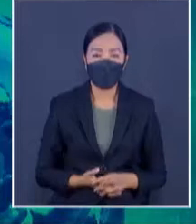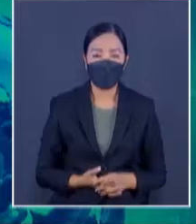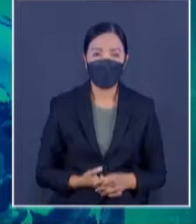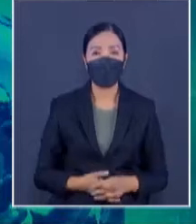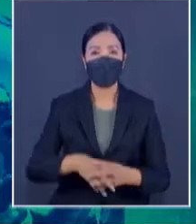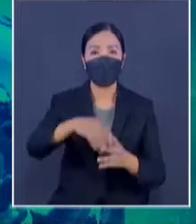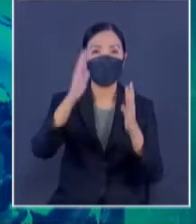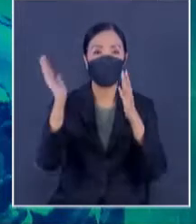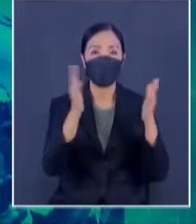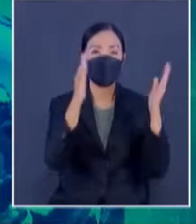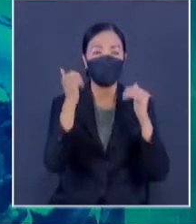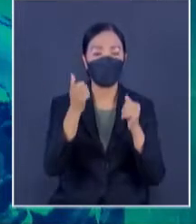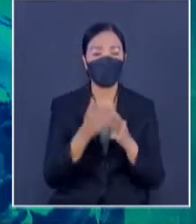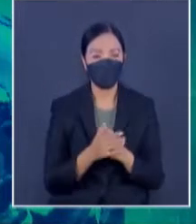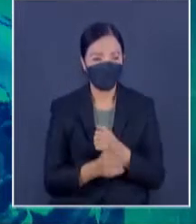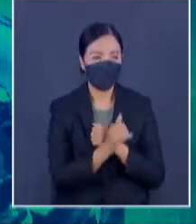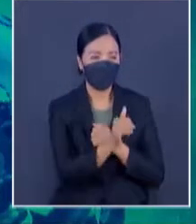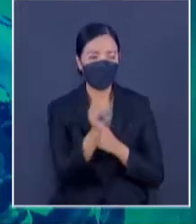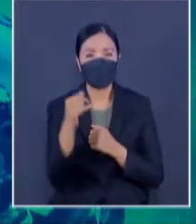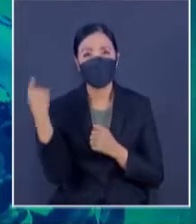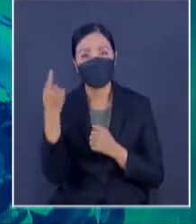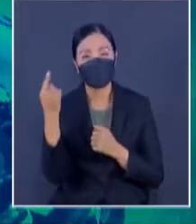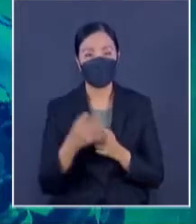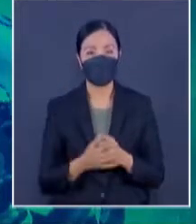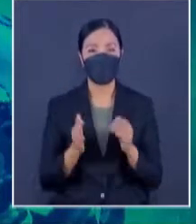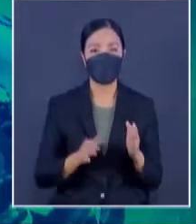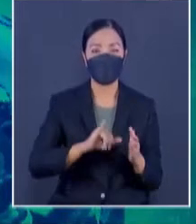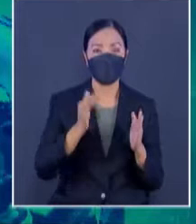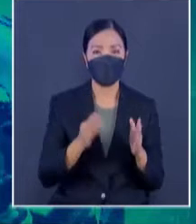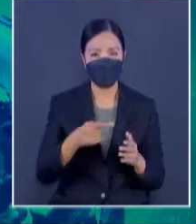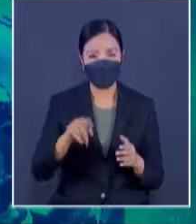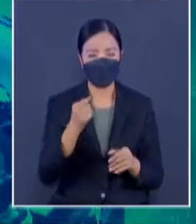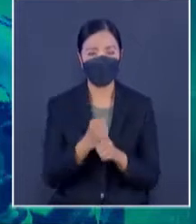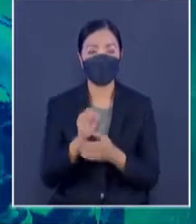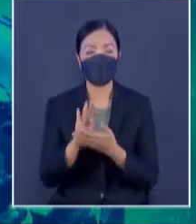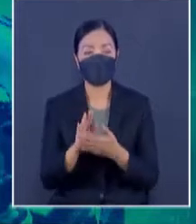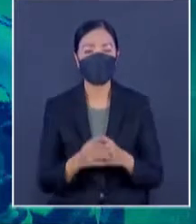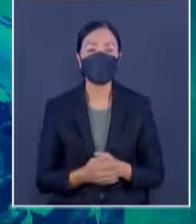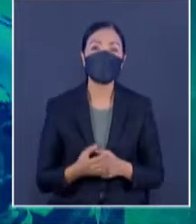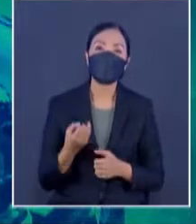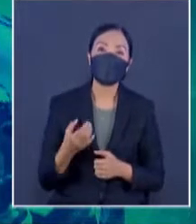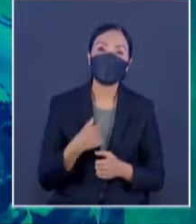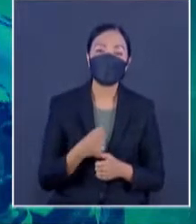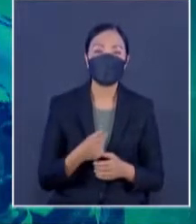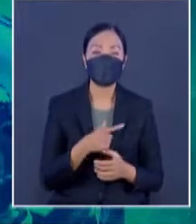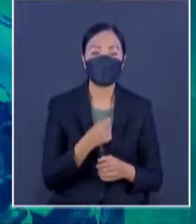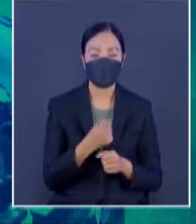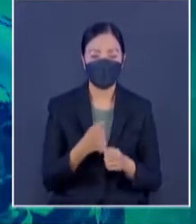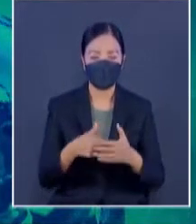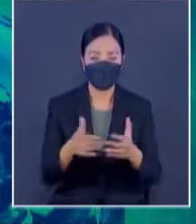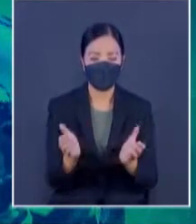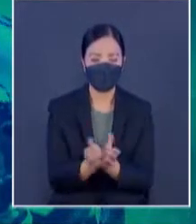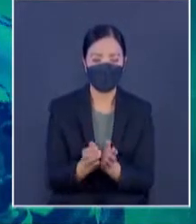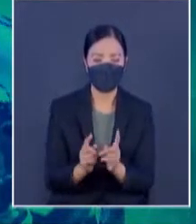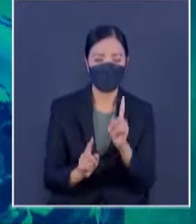อากาศดีๆช่วงปลายปีคนก็เดินทางท่องเที่ยวกันเยอะนะคะบางคนก็เดินทางไปทำบุญส่วนใหญ่ก็ชอบไปทอดกฐินกันนะคะหลังออก